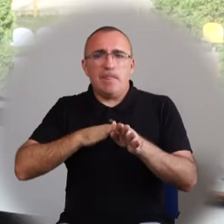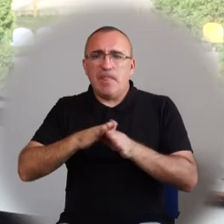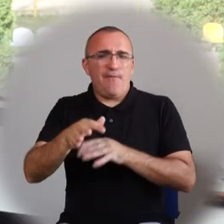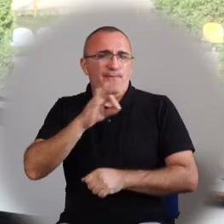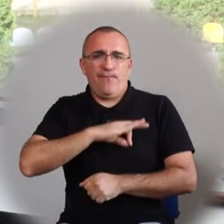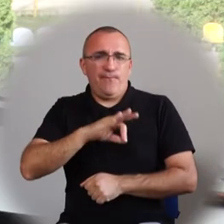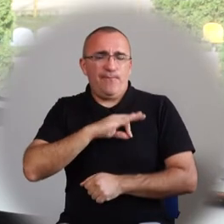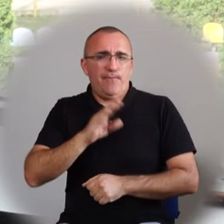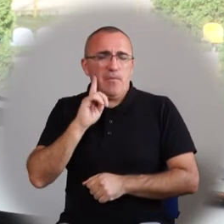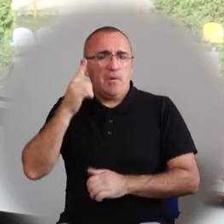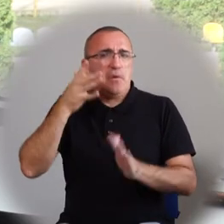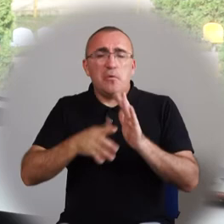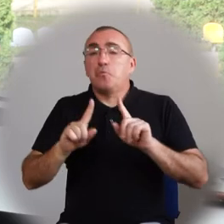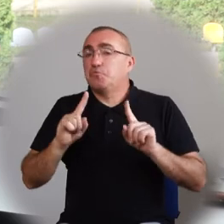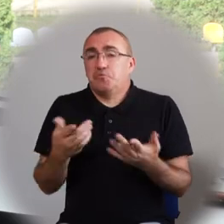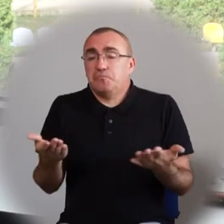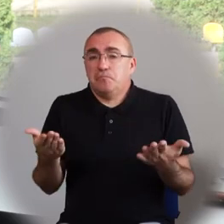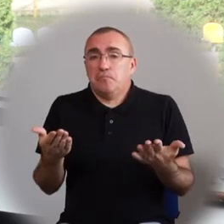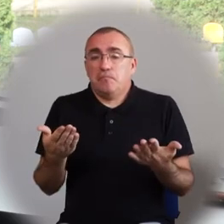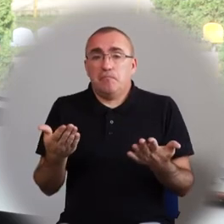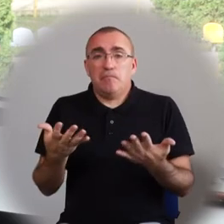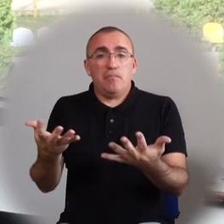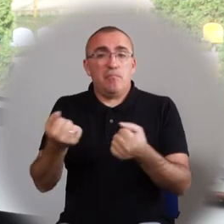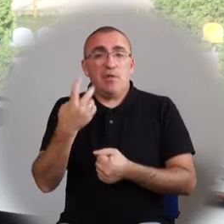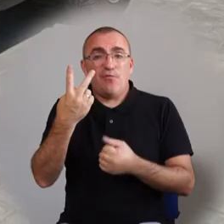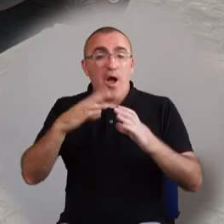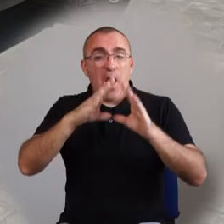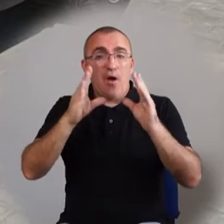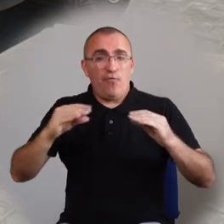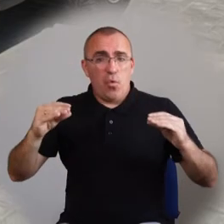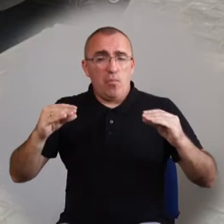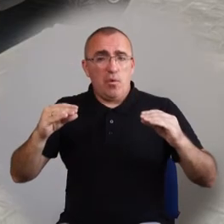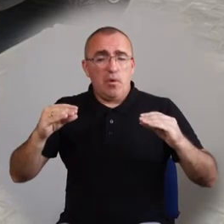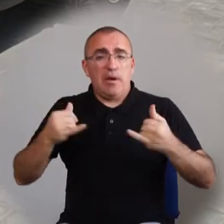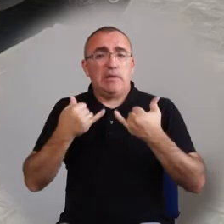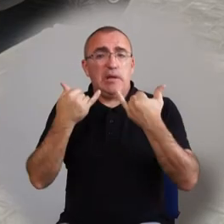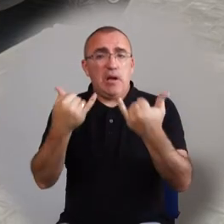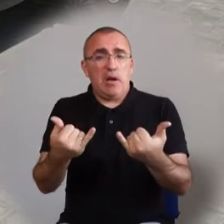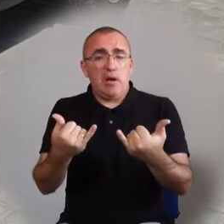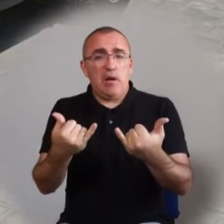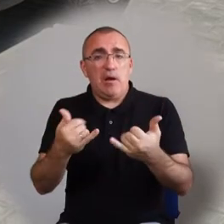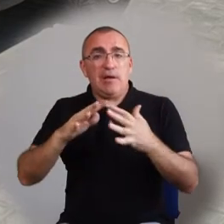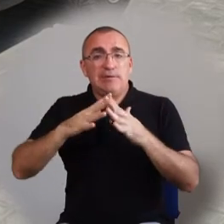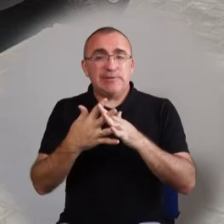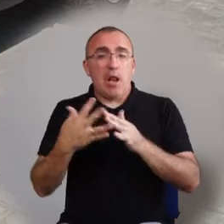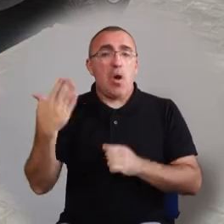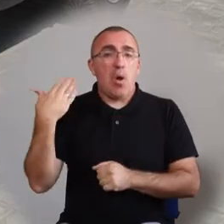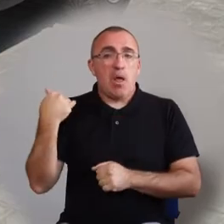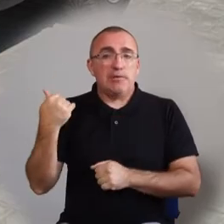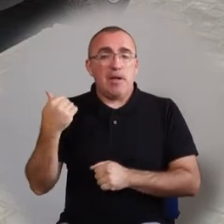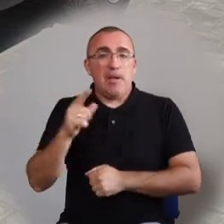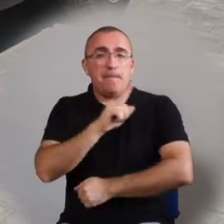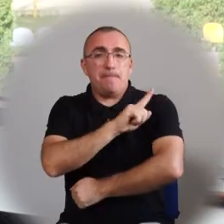Будівля не введена в експлуатацію, не розумію чому. Придбано два автомобіля для